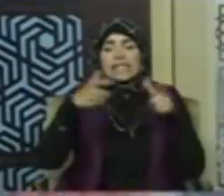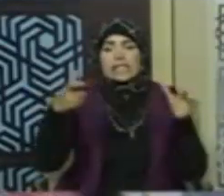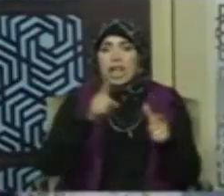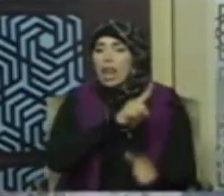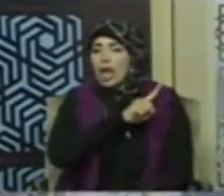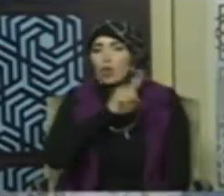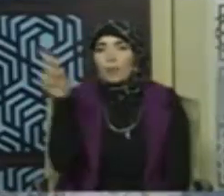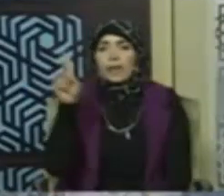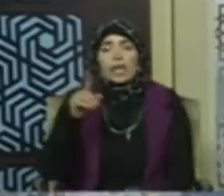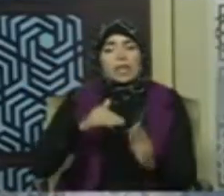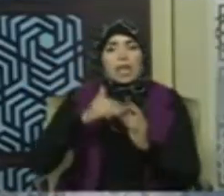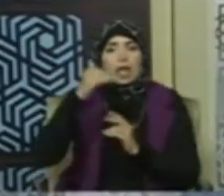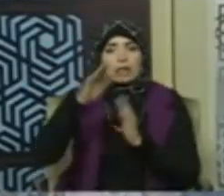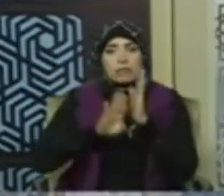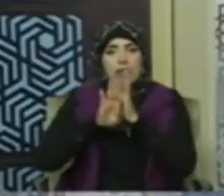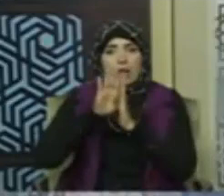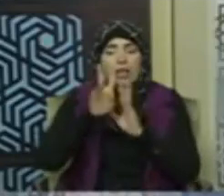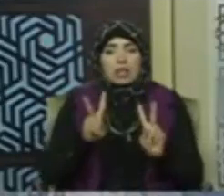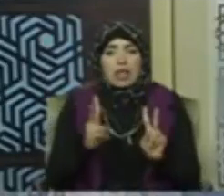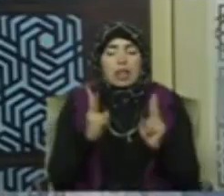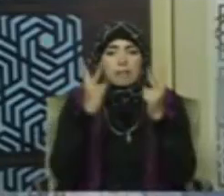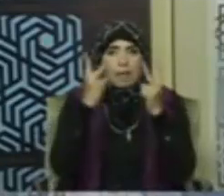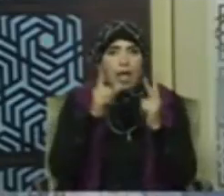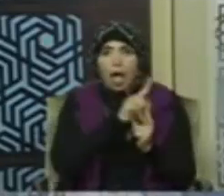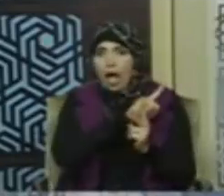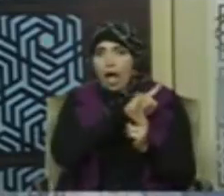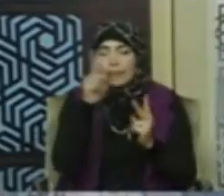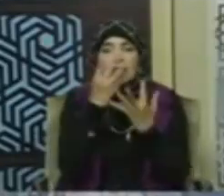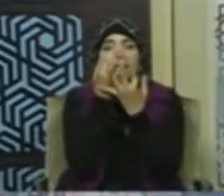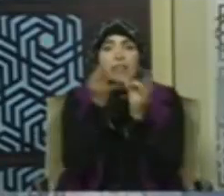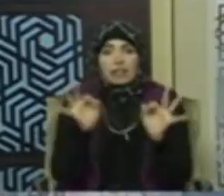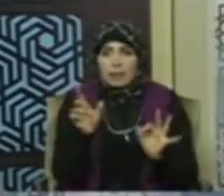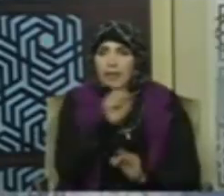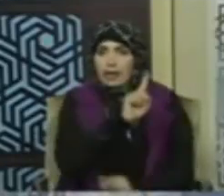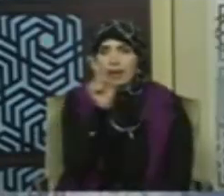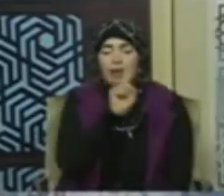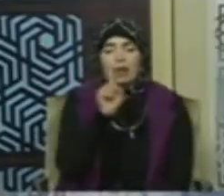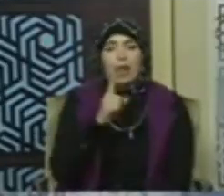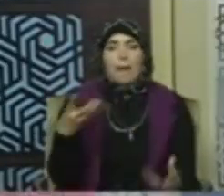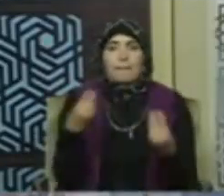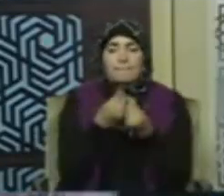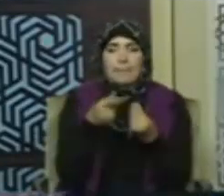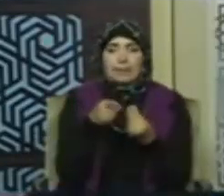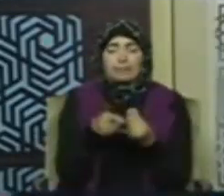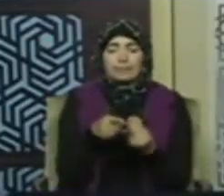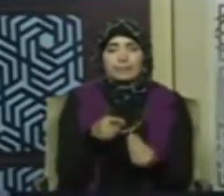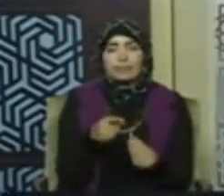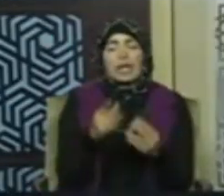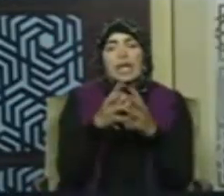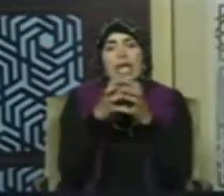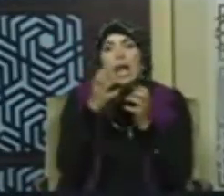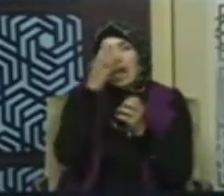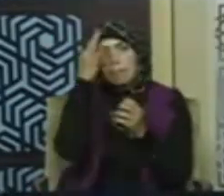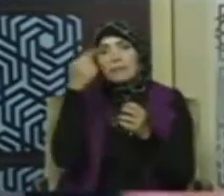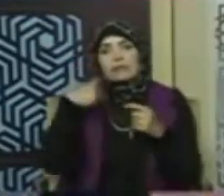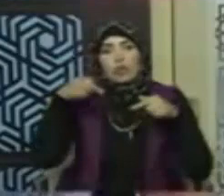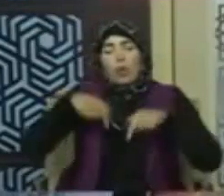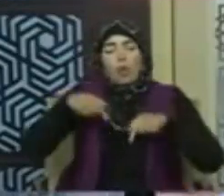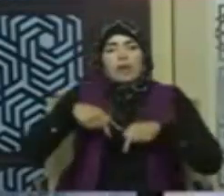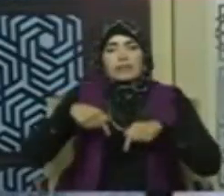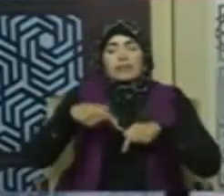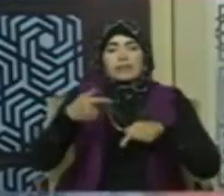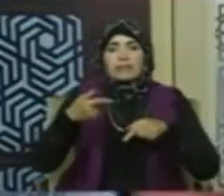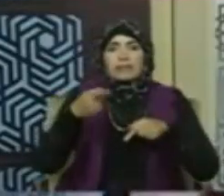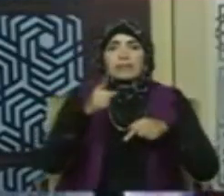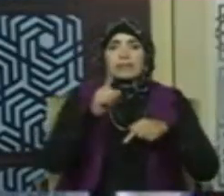أن تكتمل مع إفراط لا تقابله يعني الظروف المواتية.